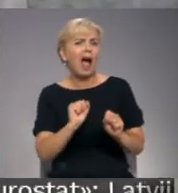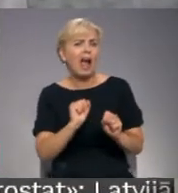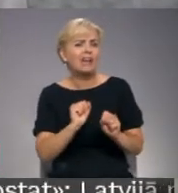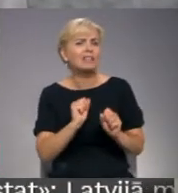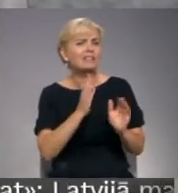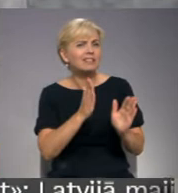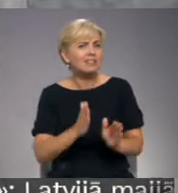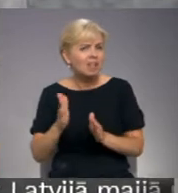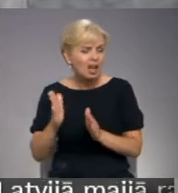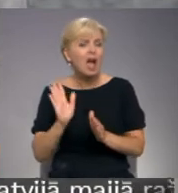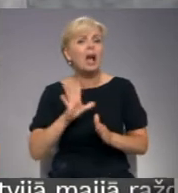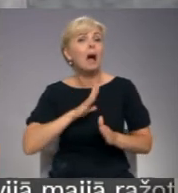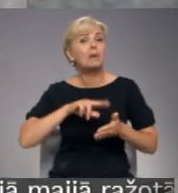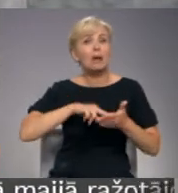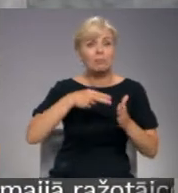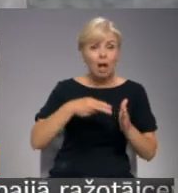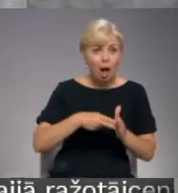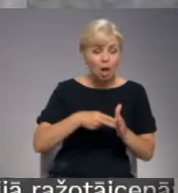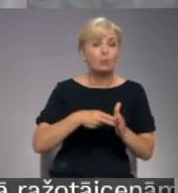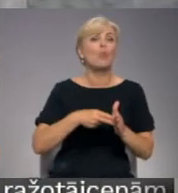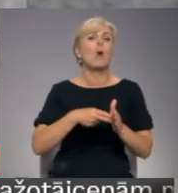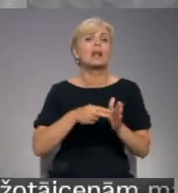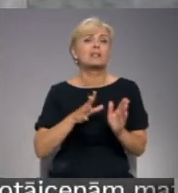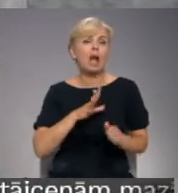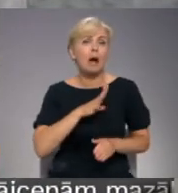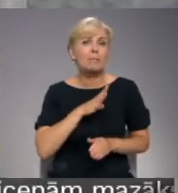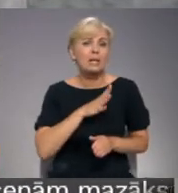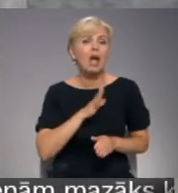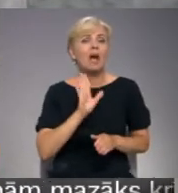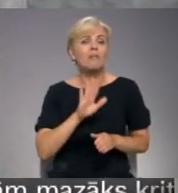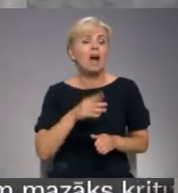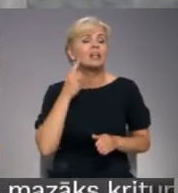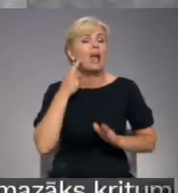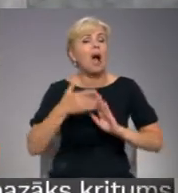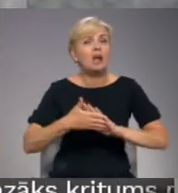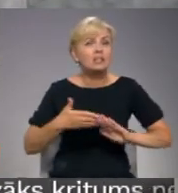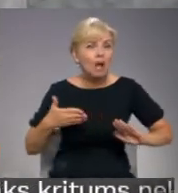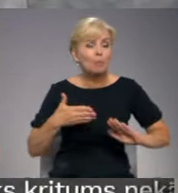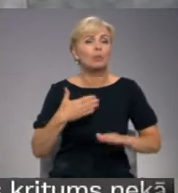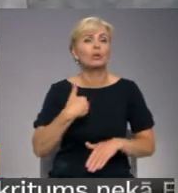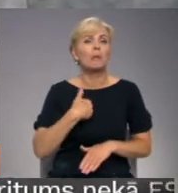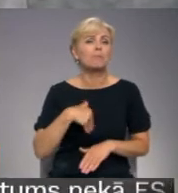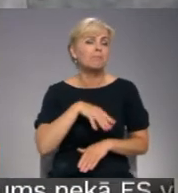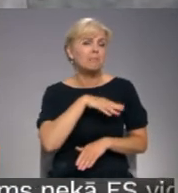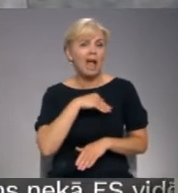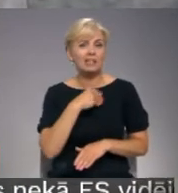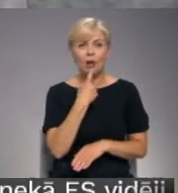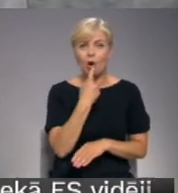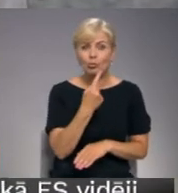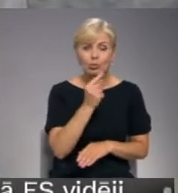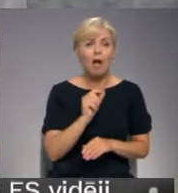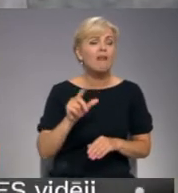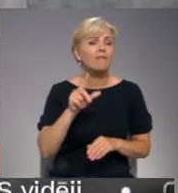un noteikti to procesu varētu uzlabot pārtināt. Bet te jāsaprot, ka mēs runājam par vairāk